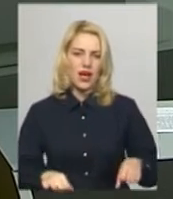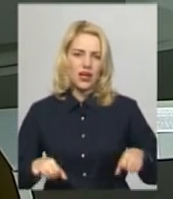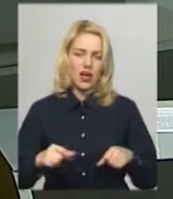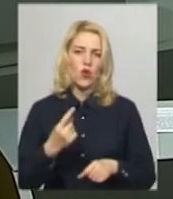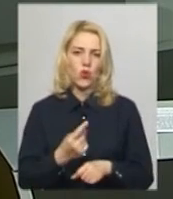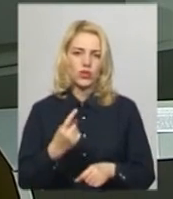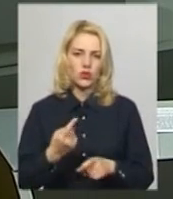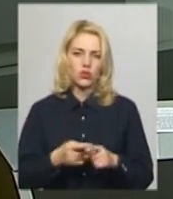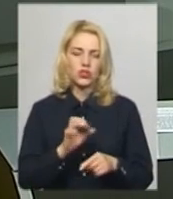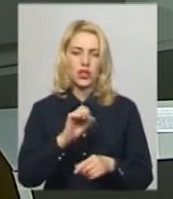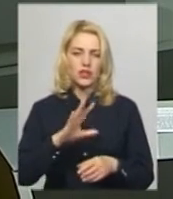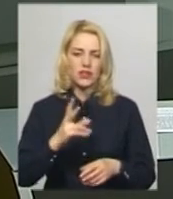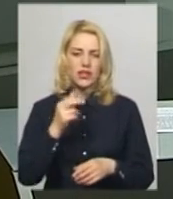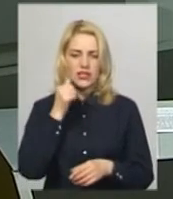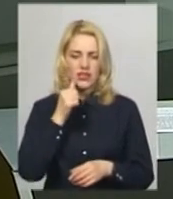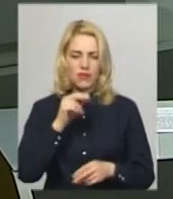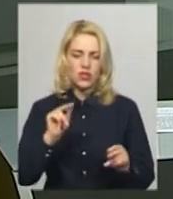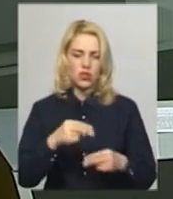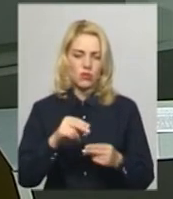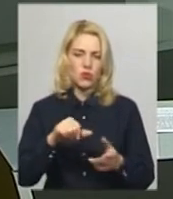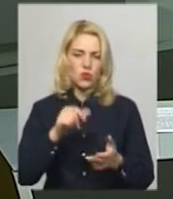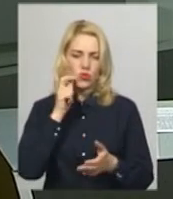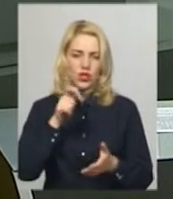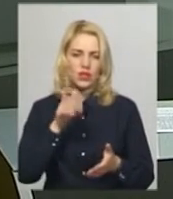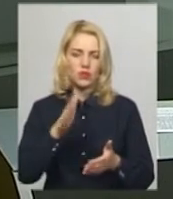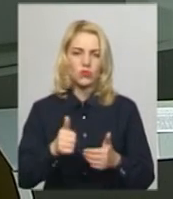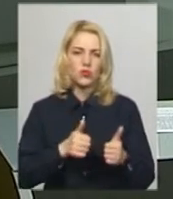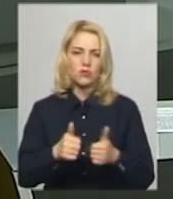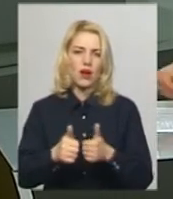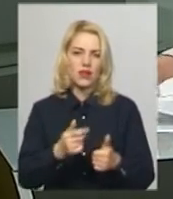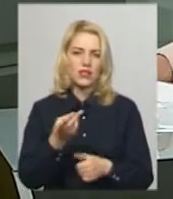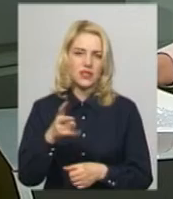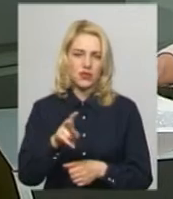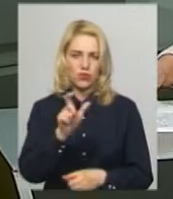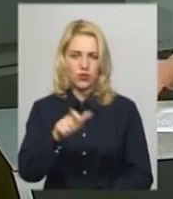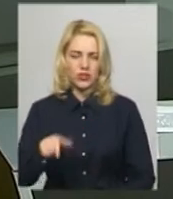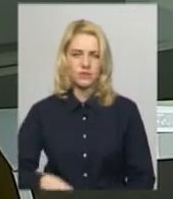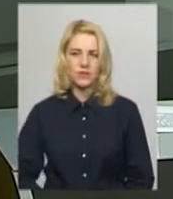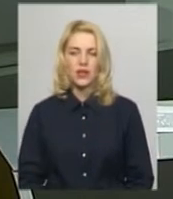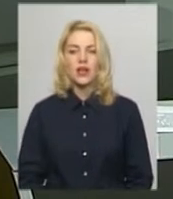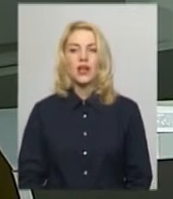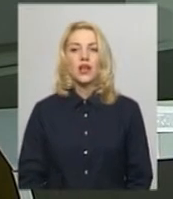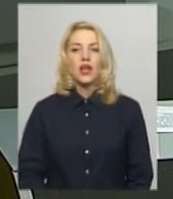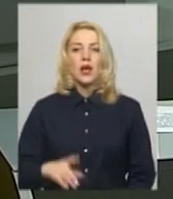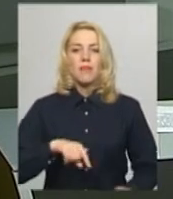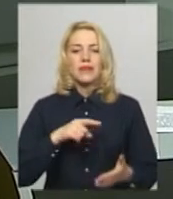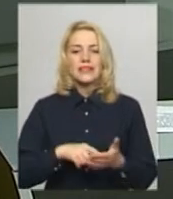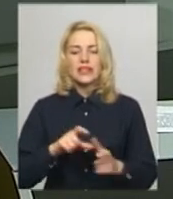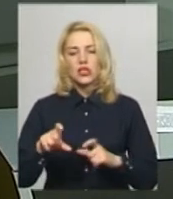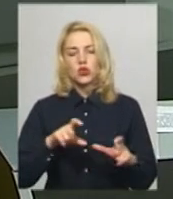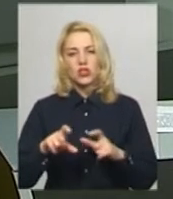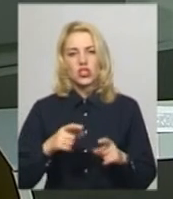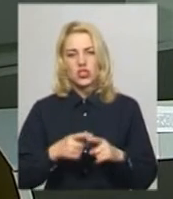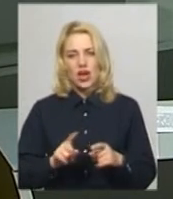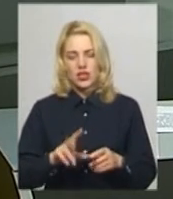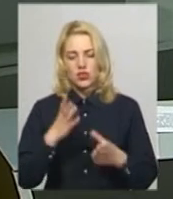каної-одиночці. Завтра учасники чемпіонату України змагатимуться у човнах-двійках. Міський турнір з шахів до Дня захисту